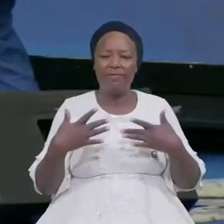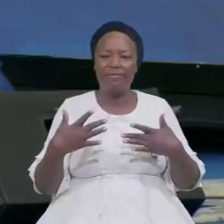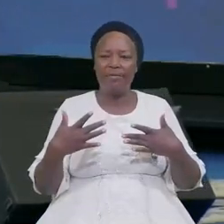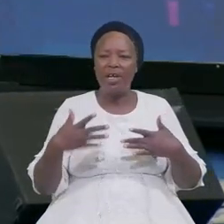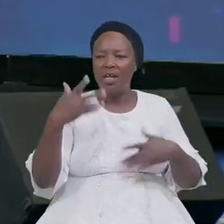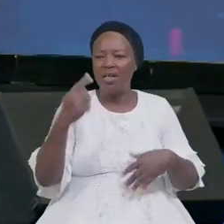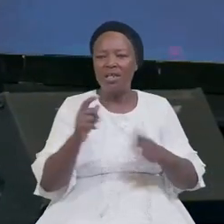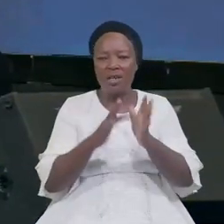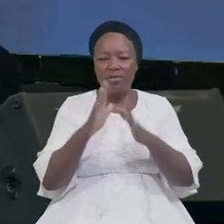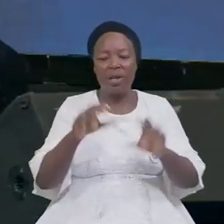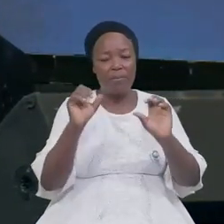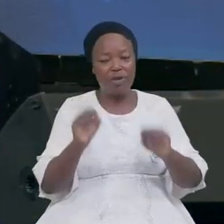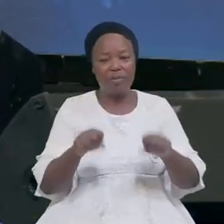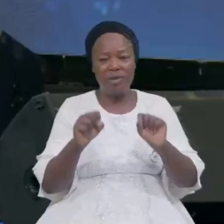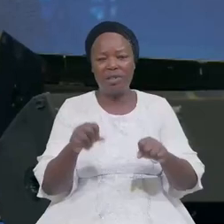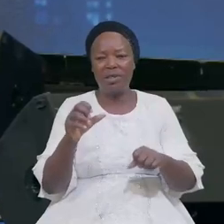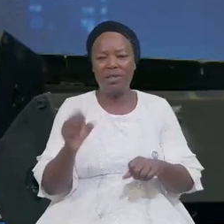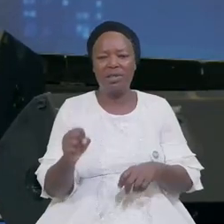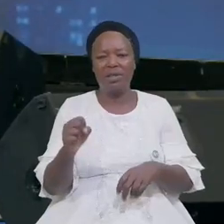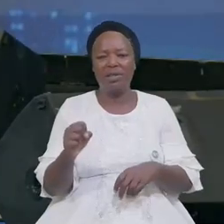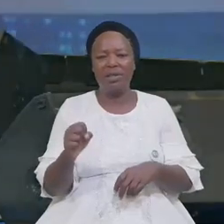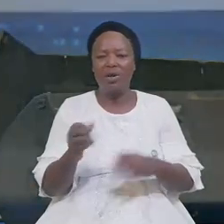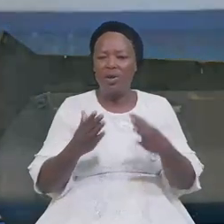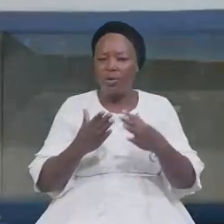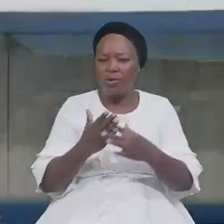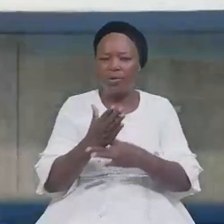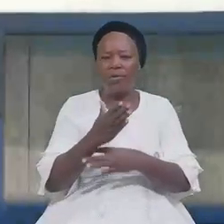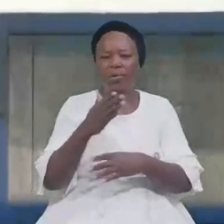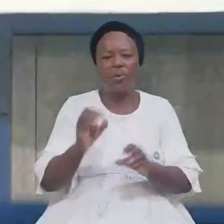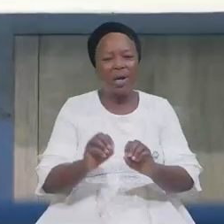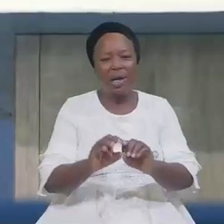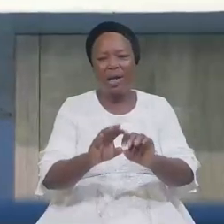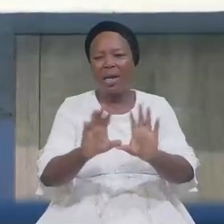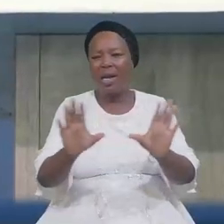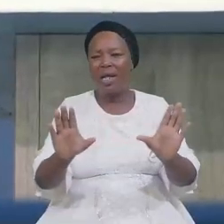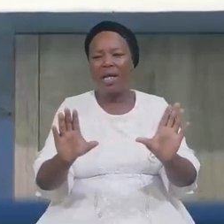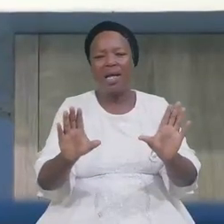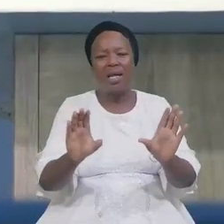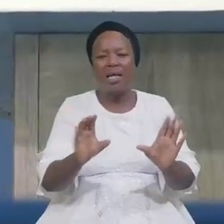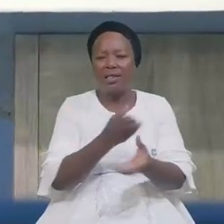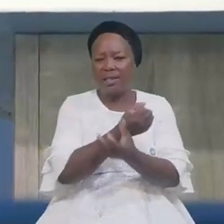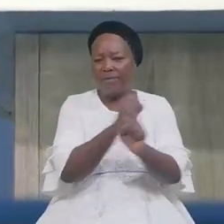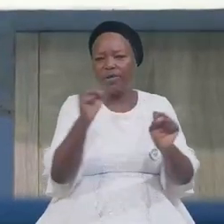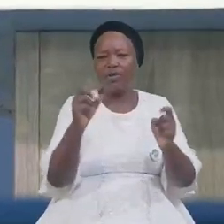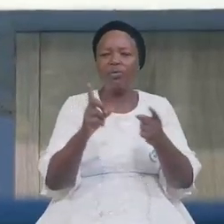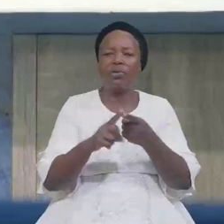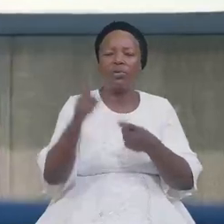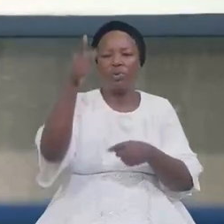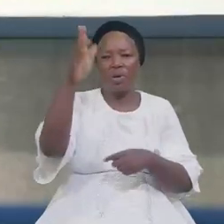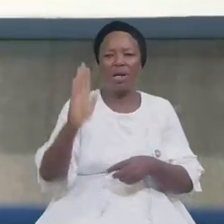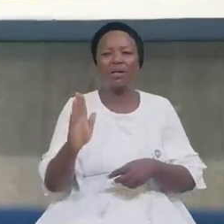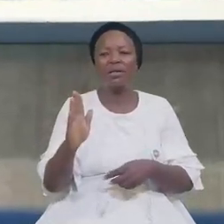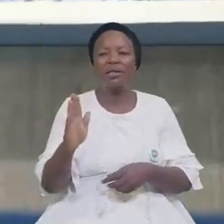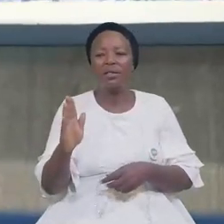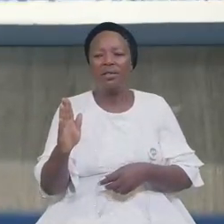Les possibilités du chrétien à travers une conversion évidente à Christ. Nous allons